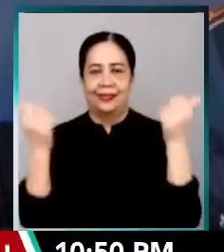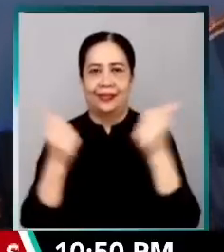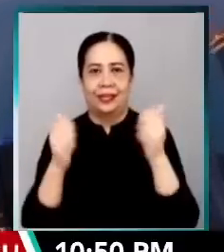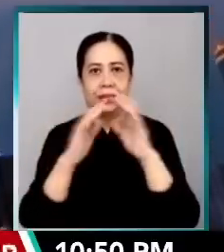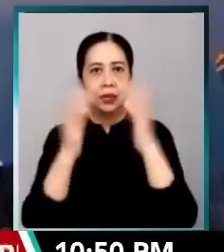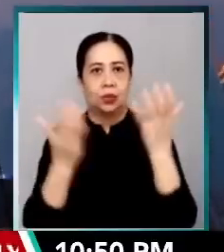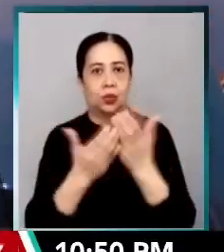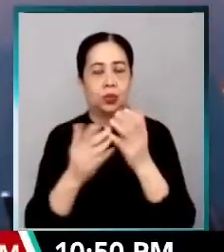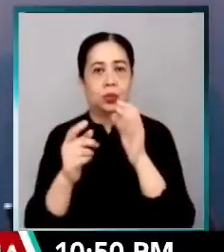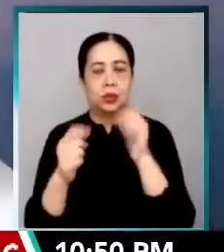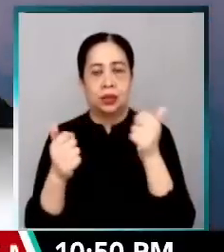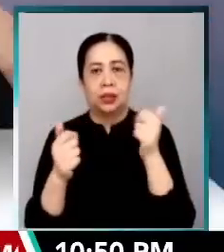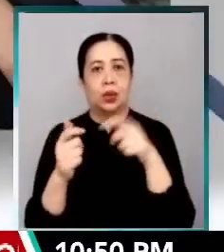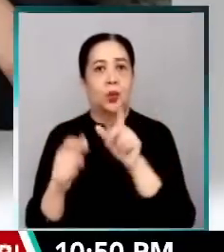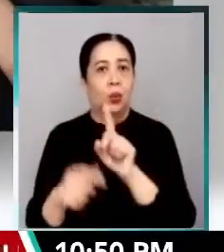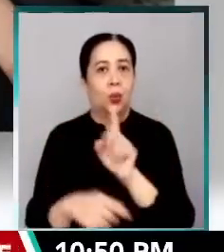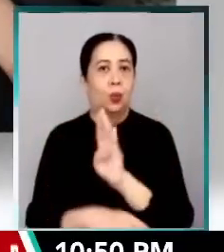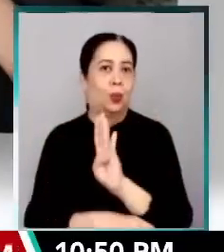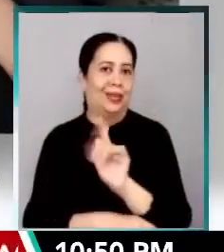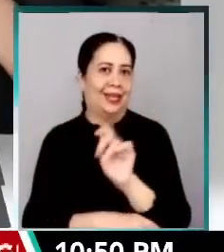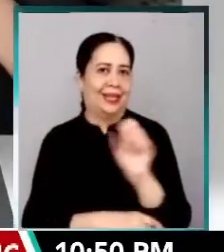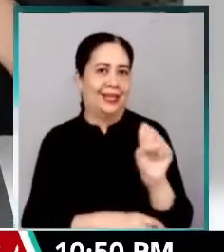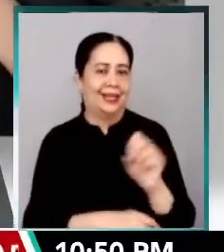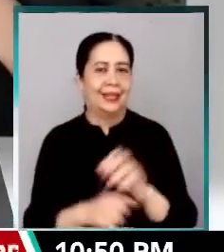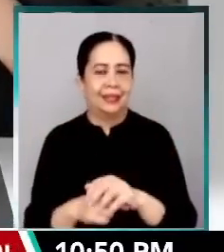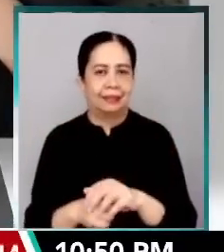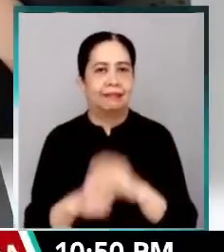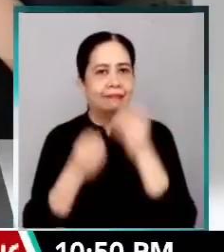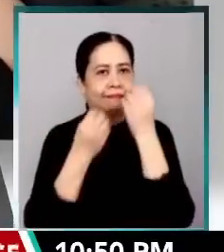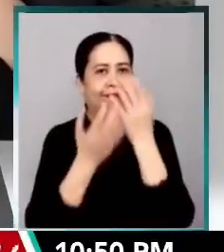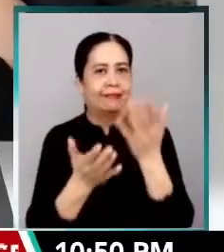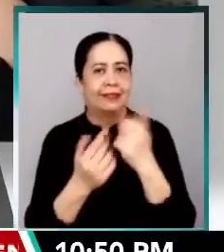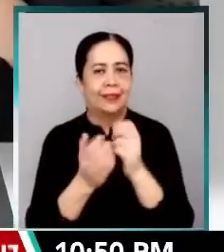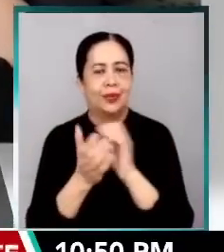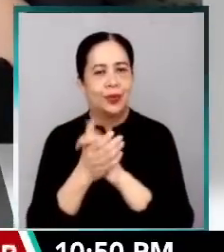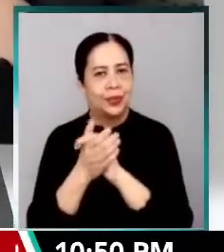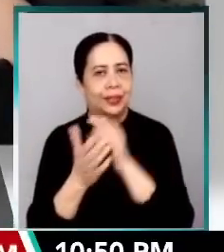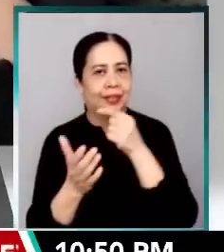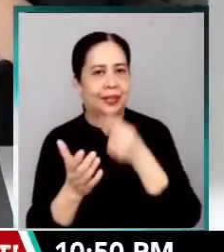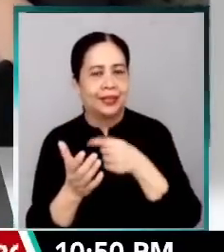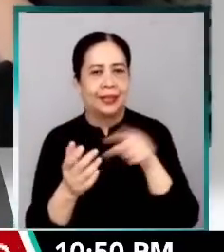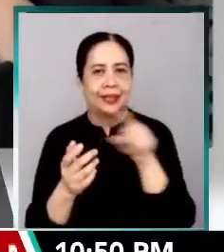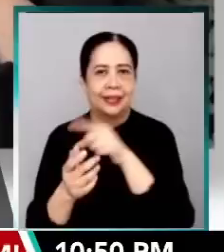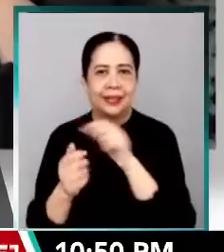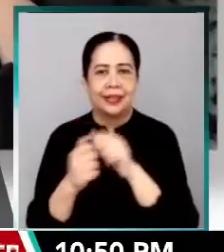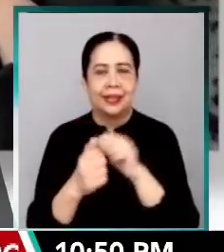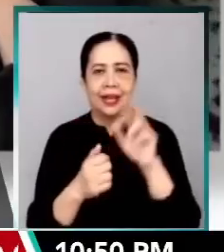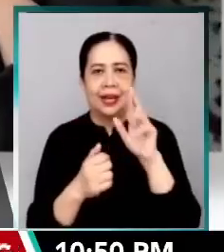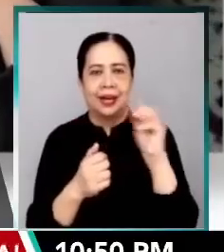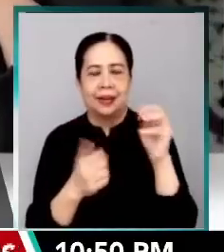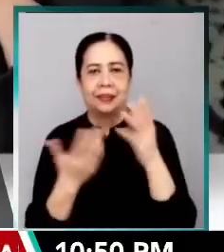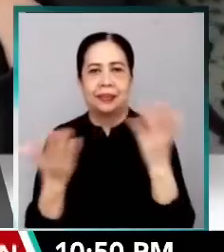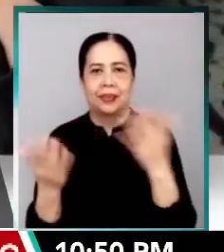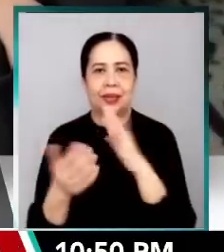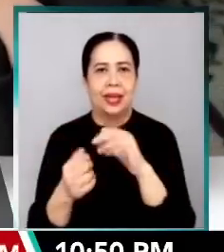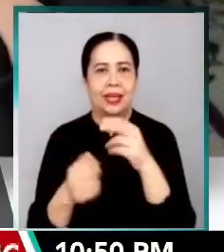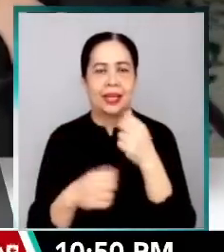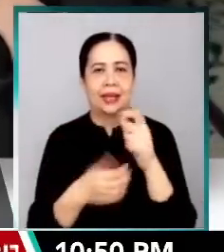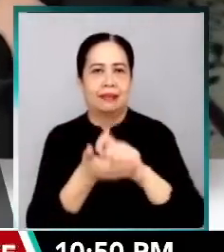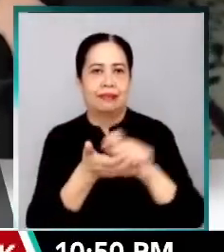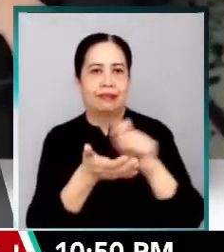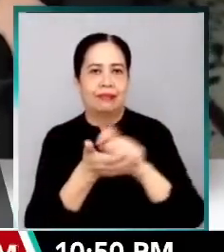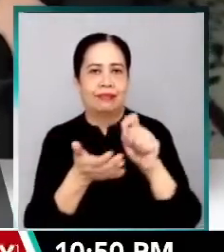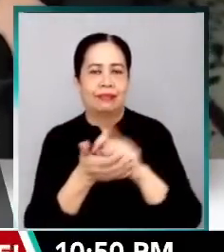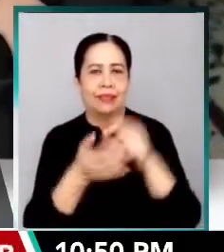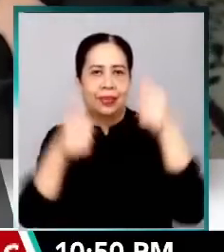superstars na BTS. Nagpaabot naman ng pagbati ang leader ng grupo na si RM. Sa kanyang handwritten letter na pinost sa